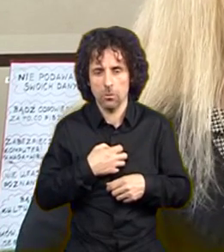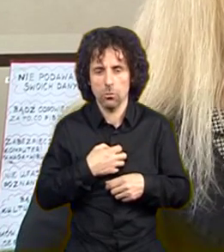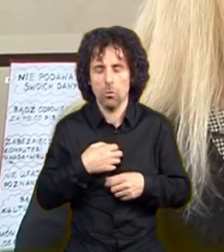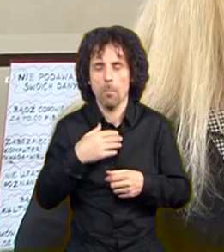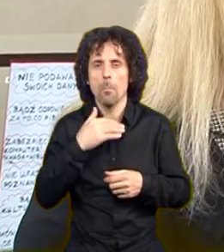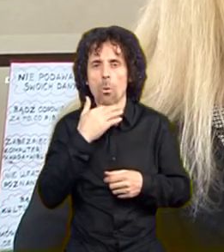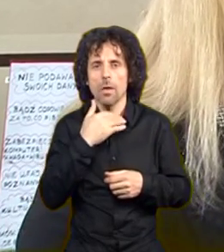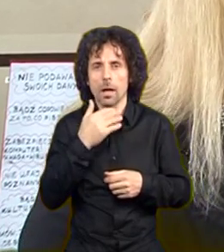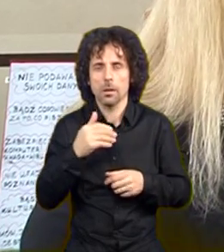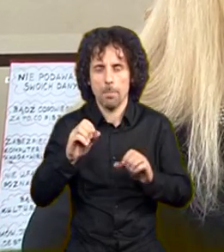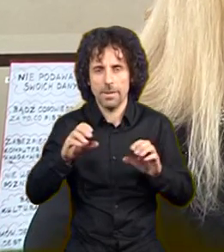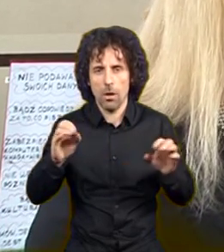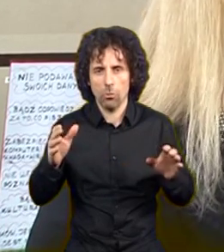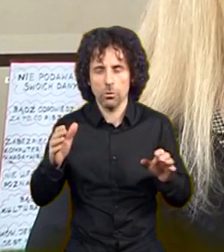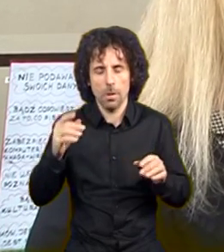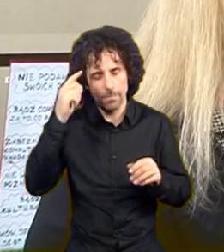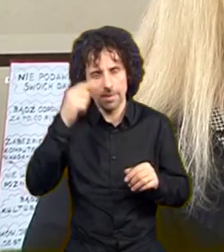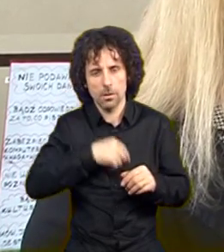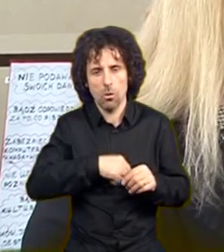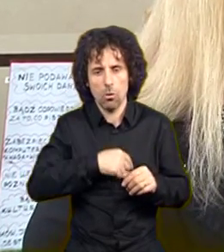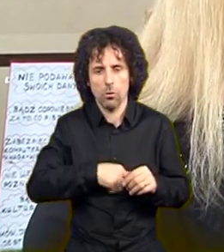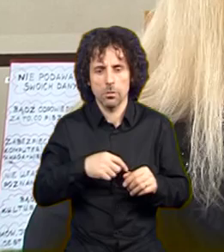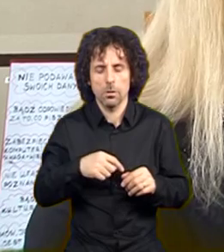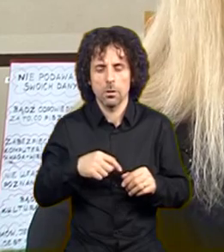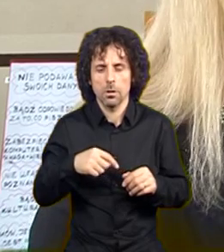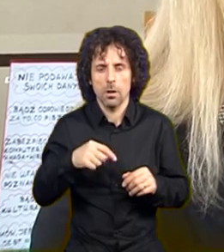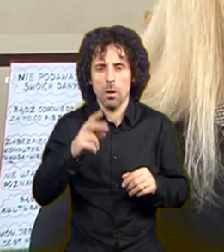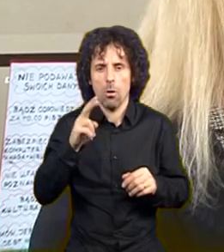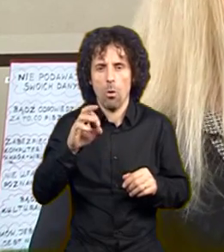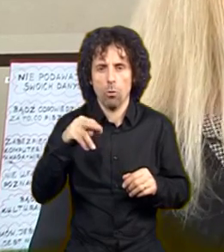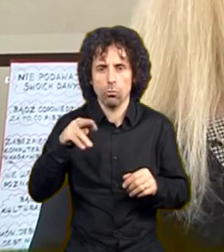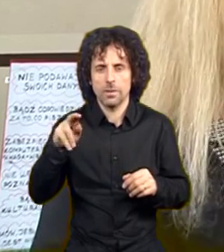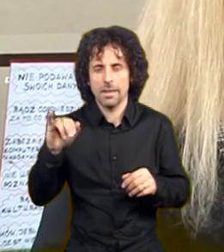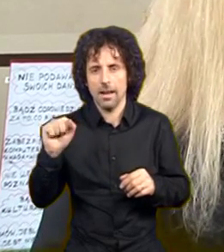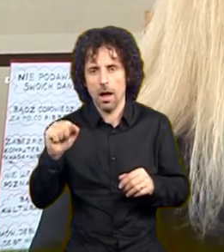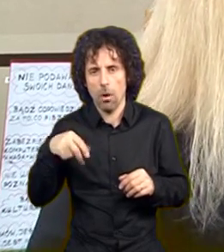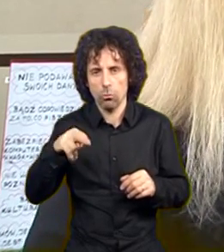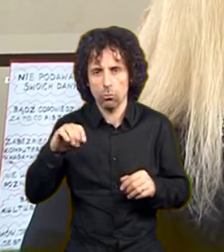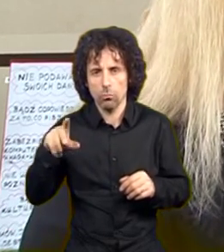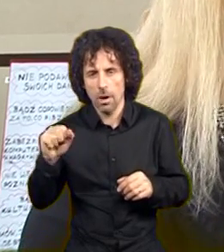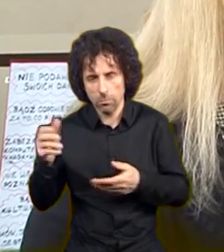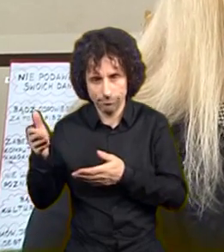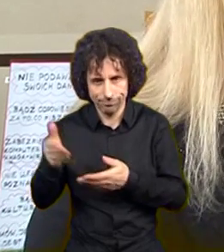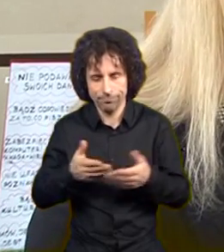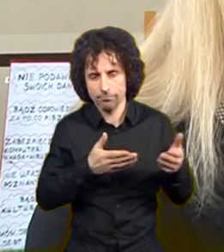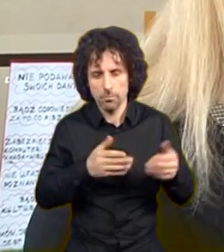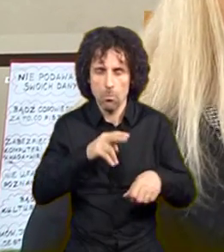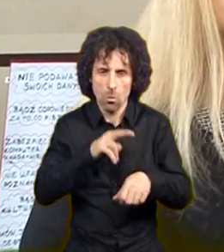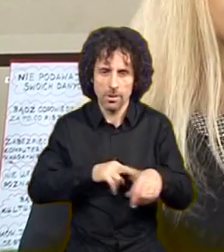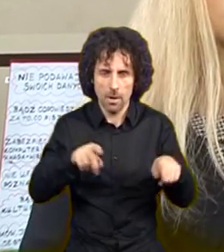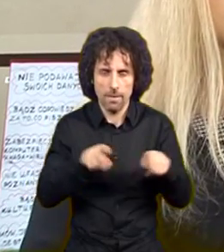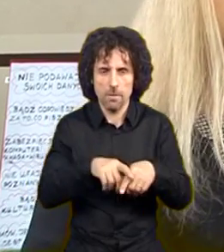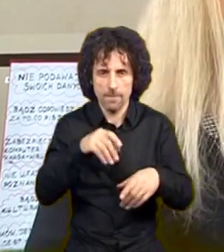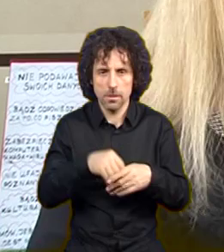.in. panią dyrektor, poradnię pedagogiczno-psychologicznej, panią Koszucką Urszulę. Zaprosiliśmy